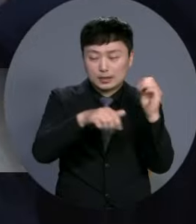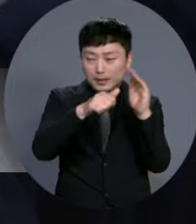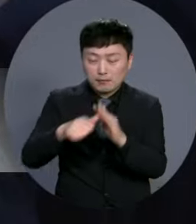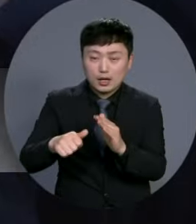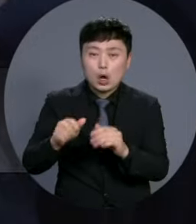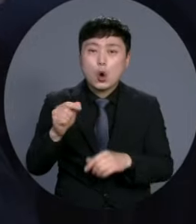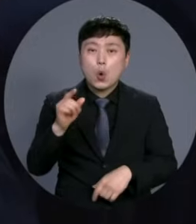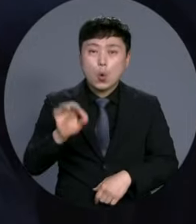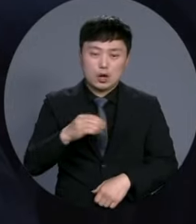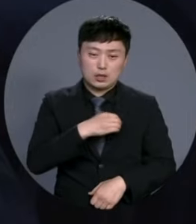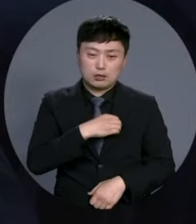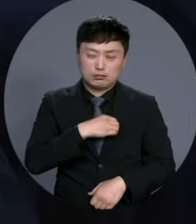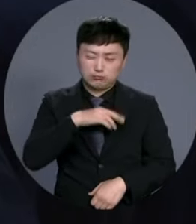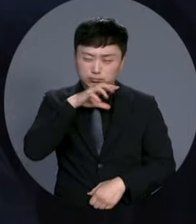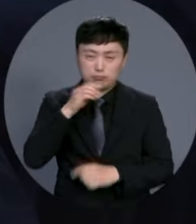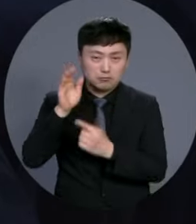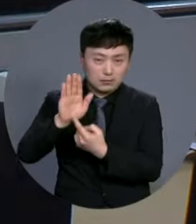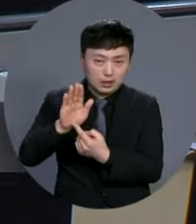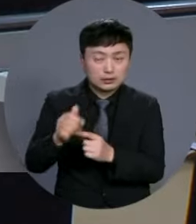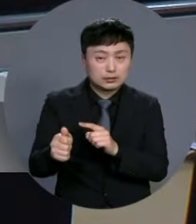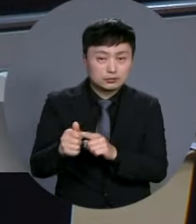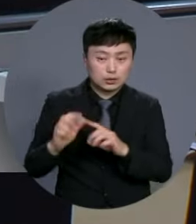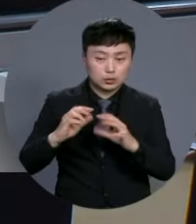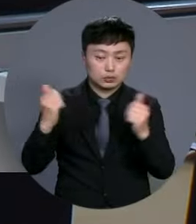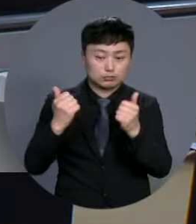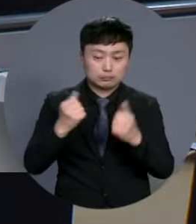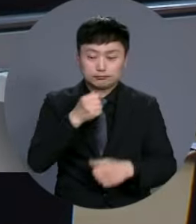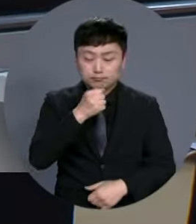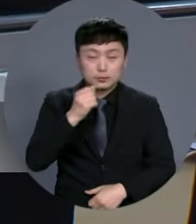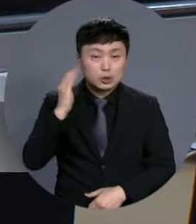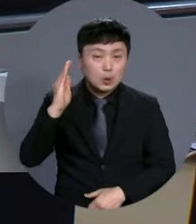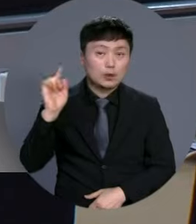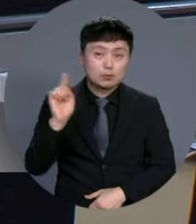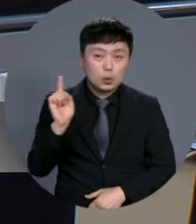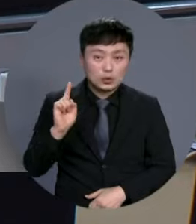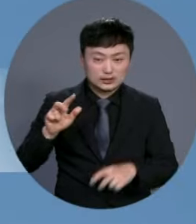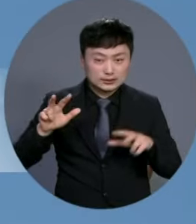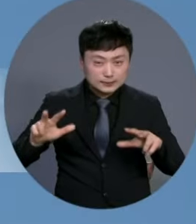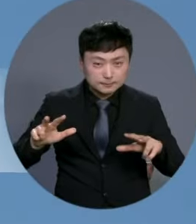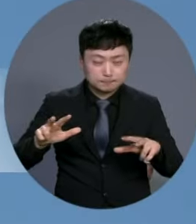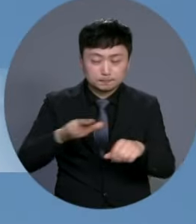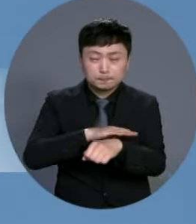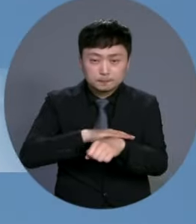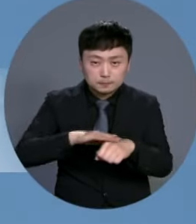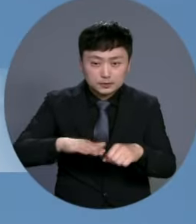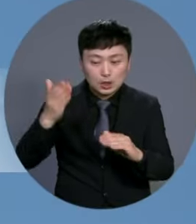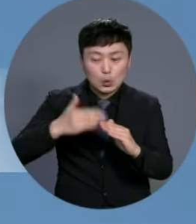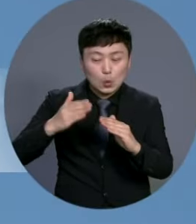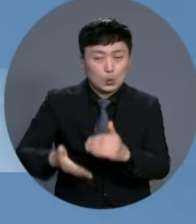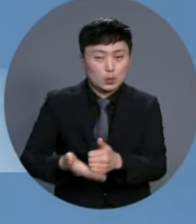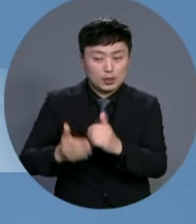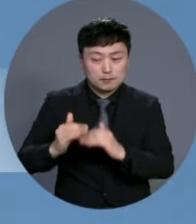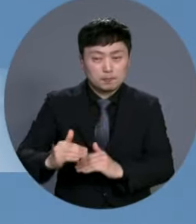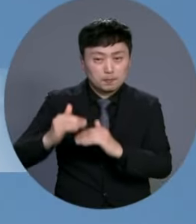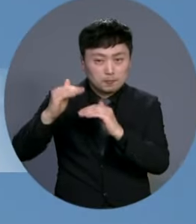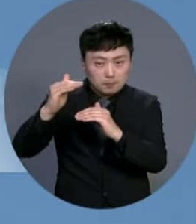즉각 반발했습니다. 홍 의원은 국회에서 기자회견을 열고 지금까지 잘해온 공정한 시스템